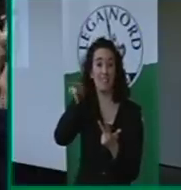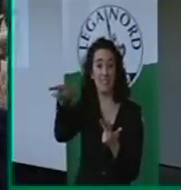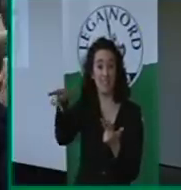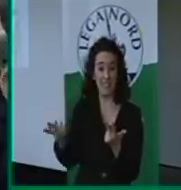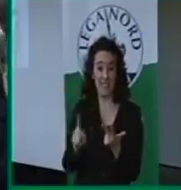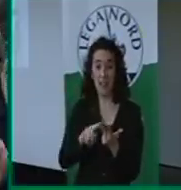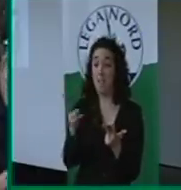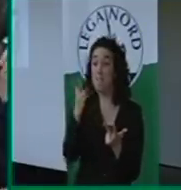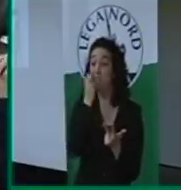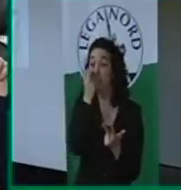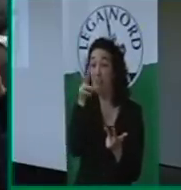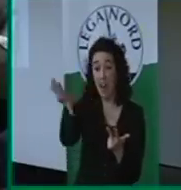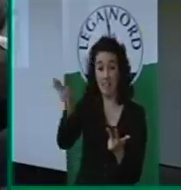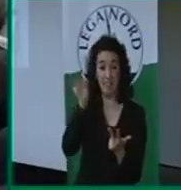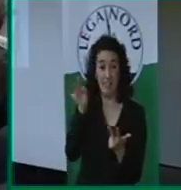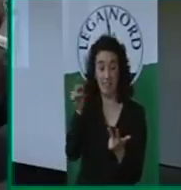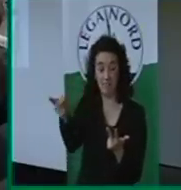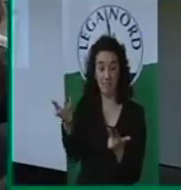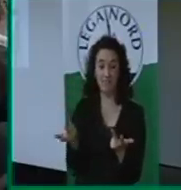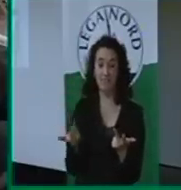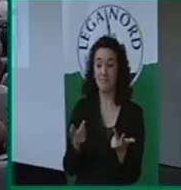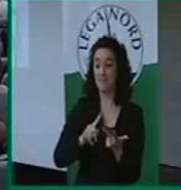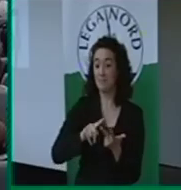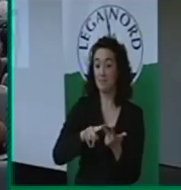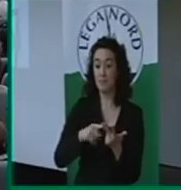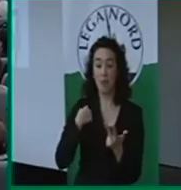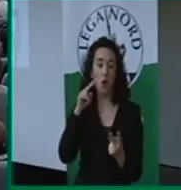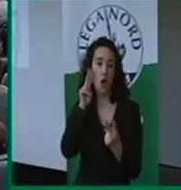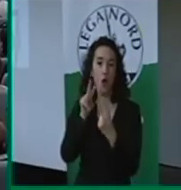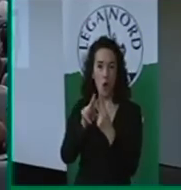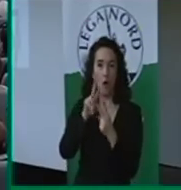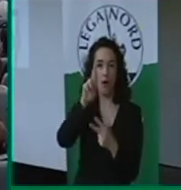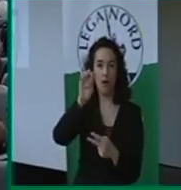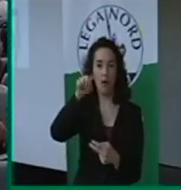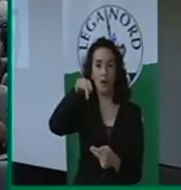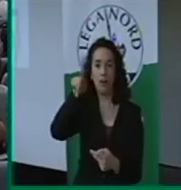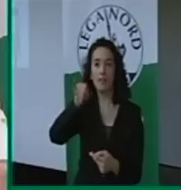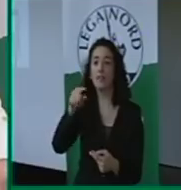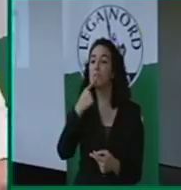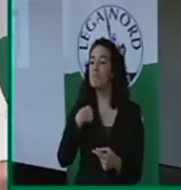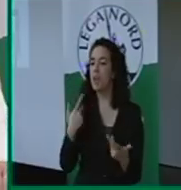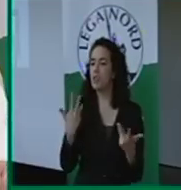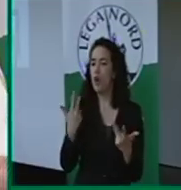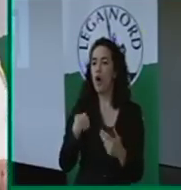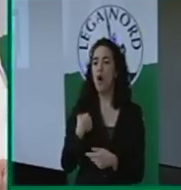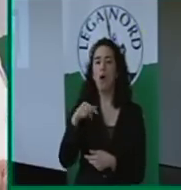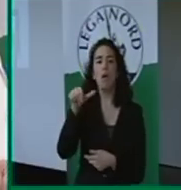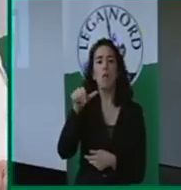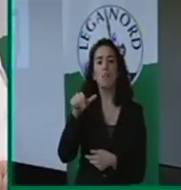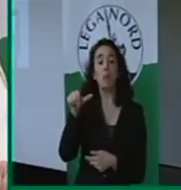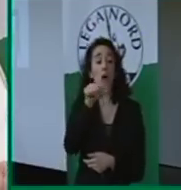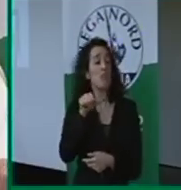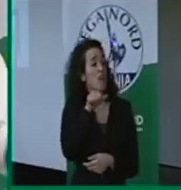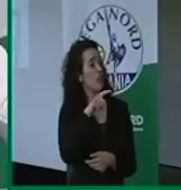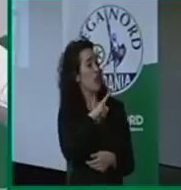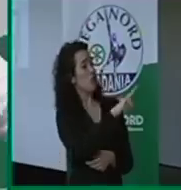a Firenze che la prima cosa che mi ha detto Quando sono entrato in ufficio da lui è Salvini io e lei sull'euro la pensiamo in maniera esattamente